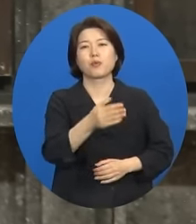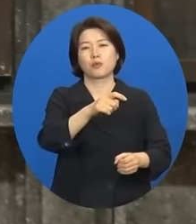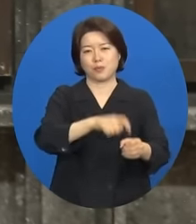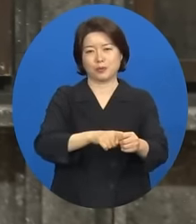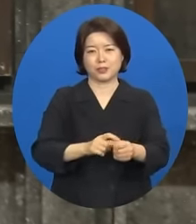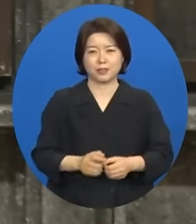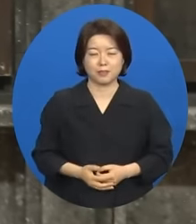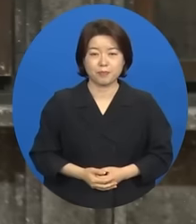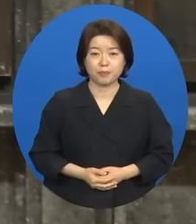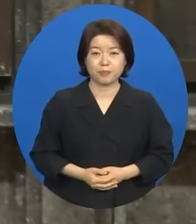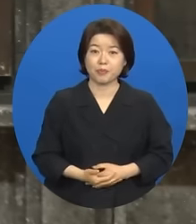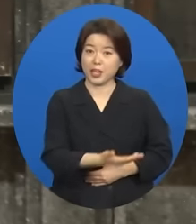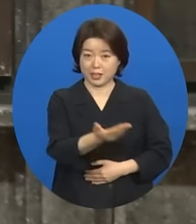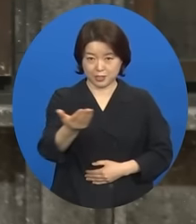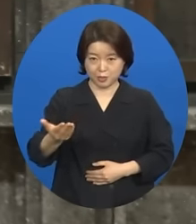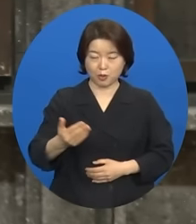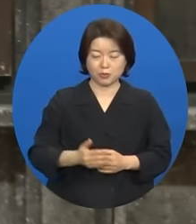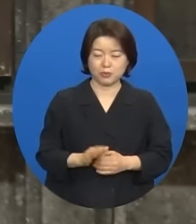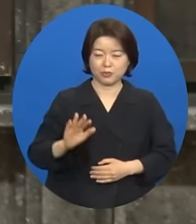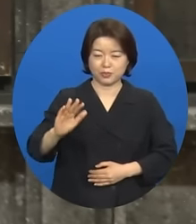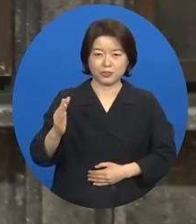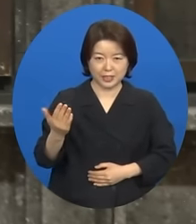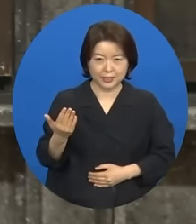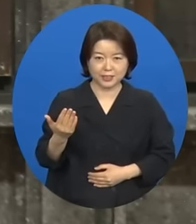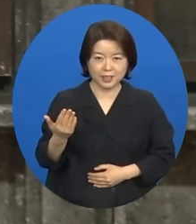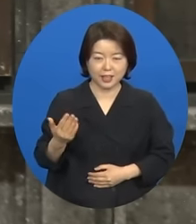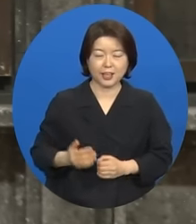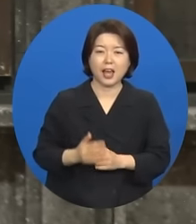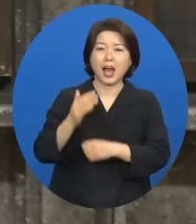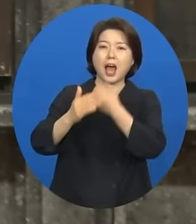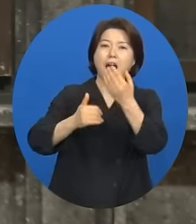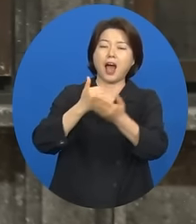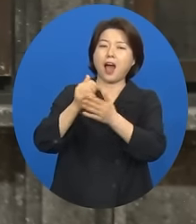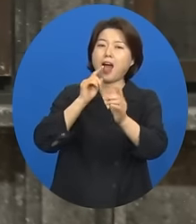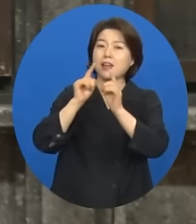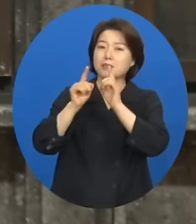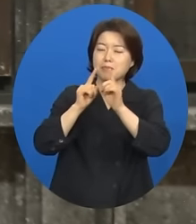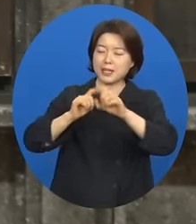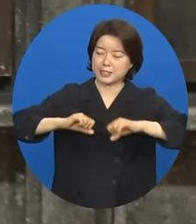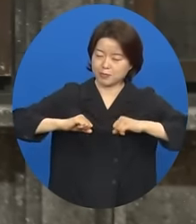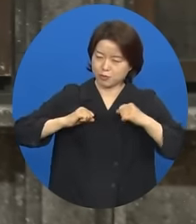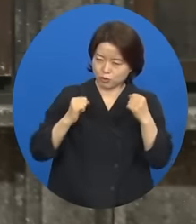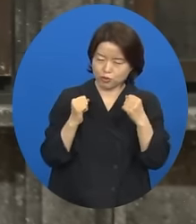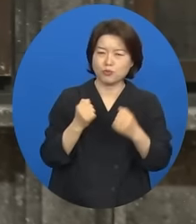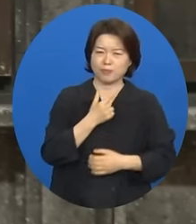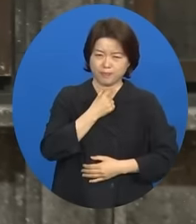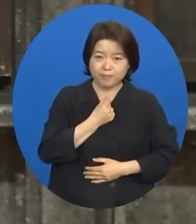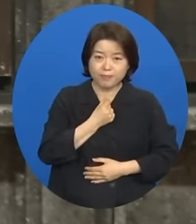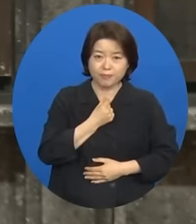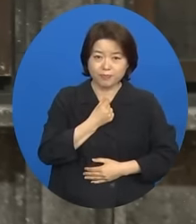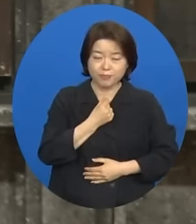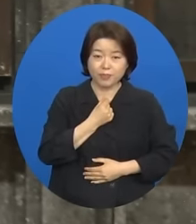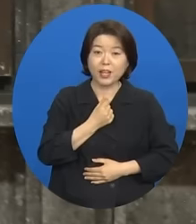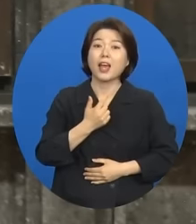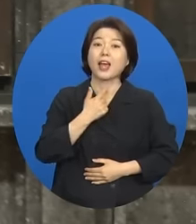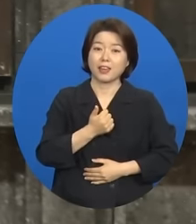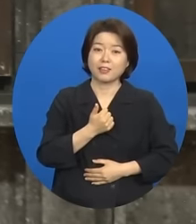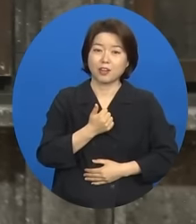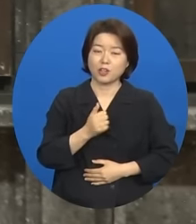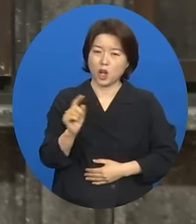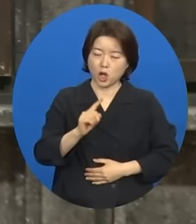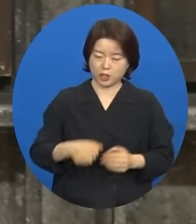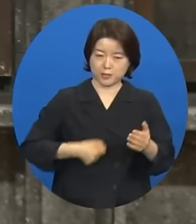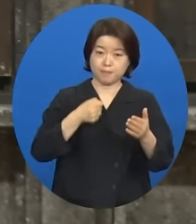위함입니다. 여러분 혹시 최근에 하나님의 말씀에 순종하고자 했던 어떤